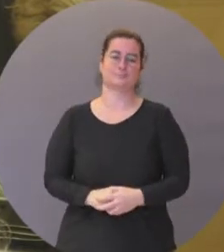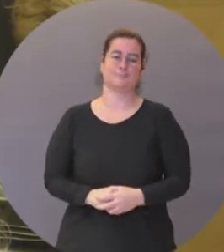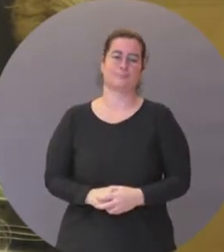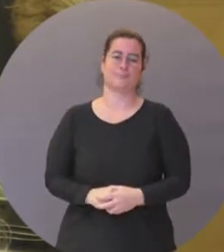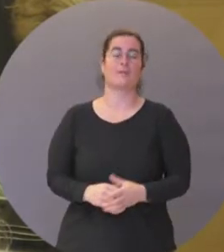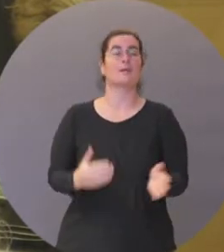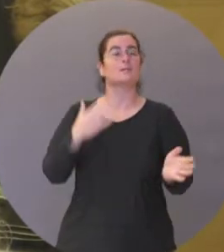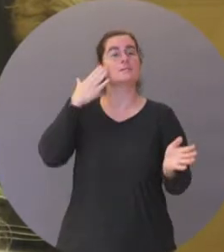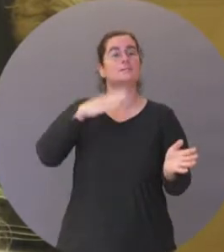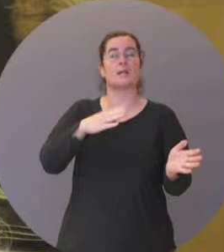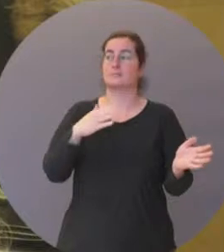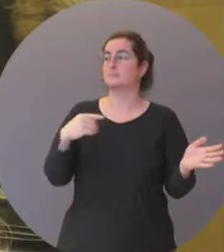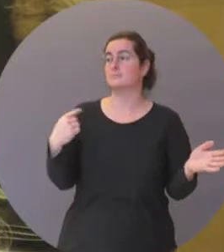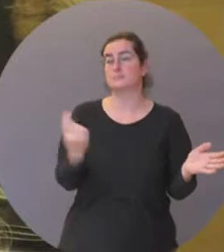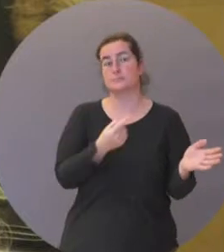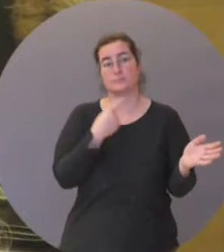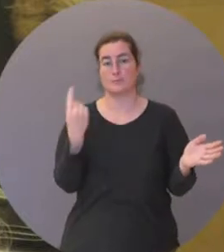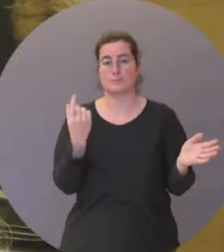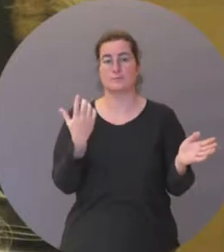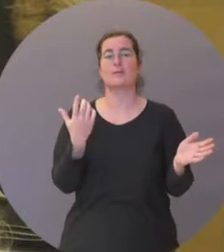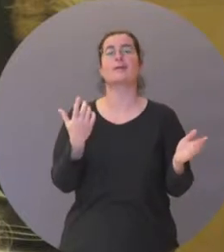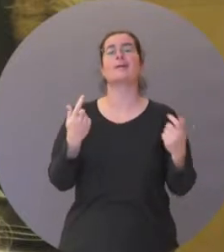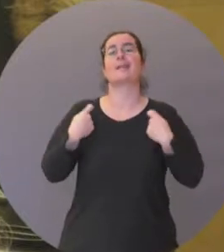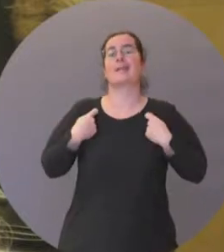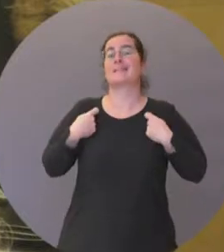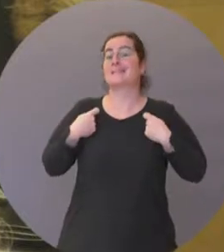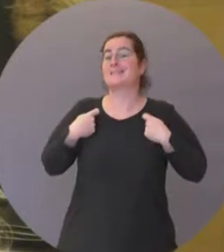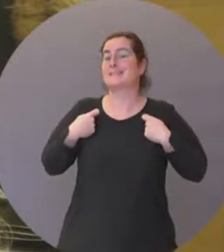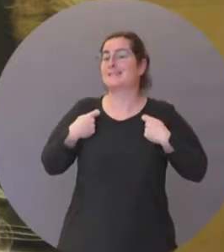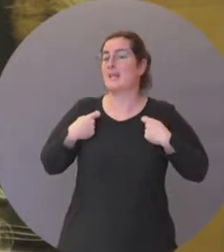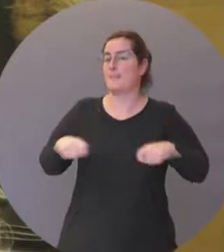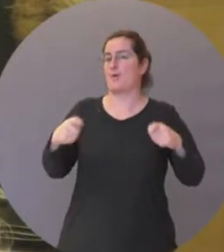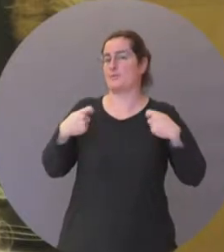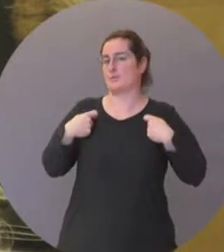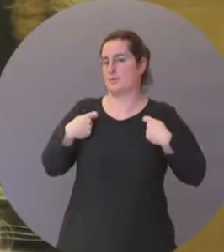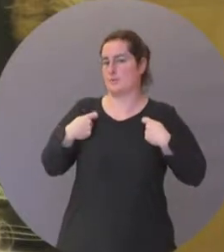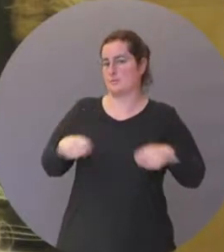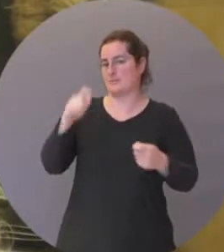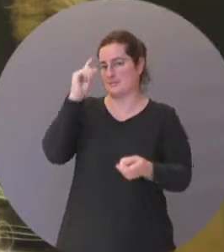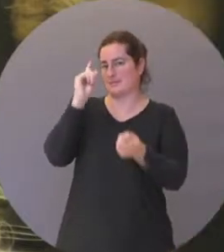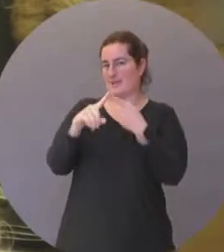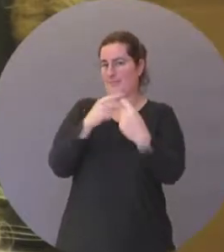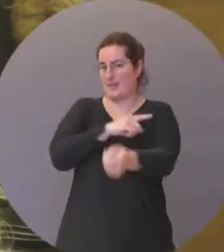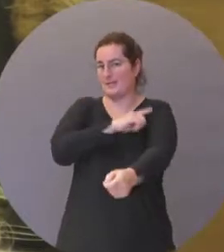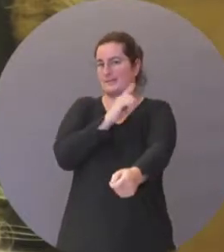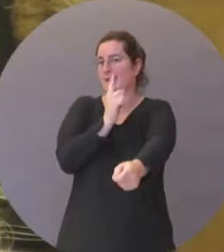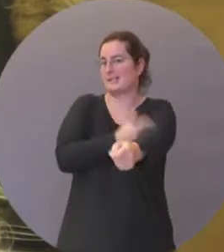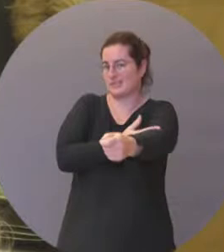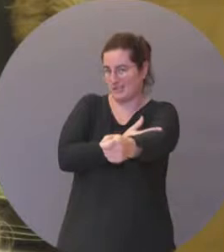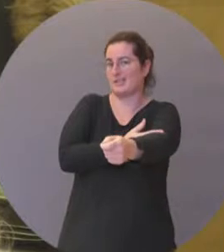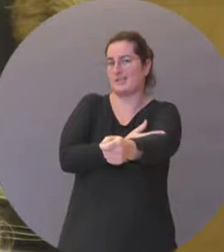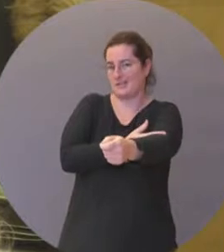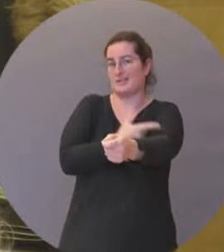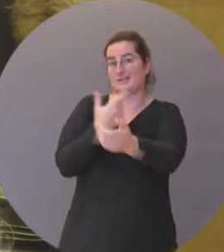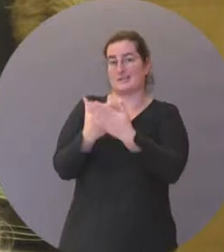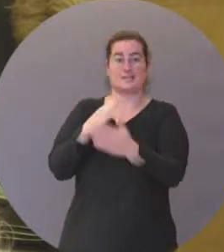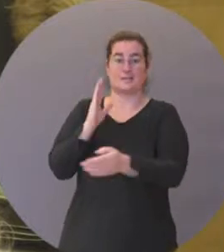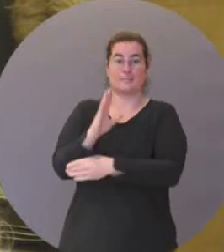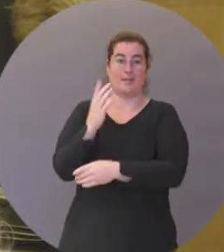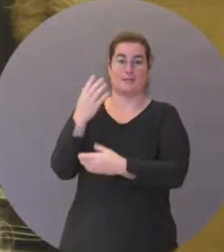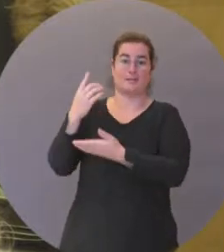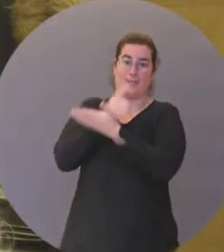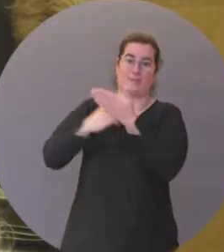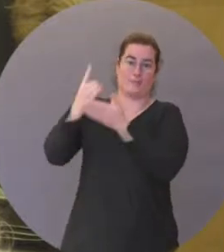tous ici dans cette assemblée que les dépenses de fluides dans les collèges sont une part non négligeables des dépenses du département